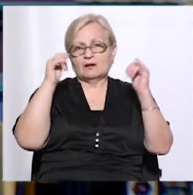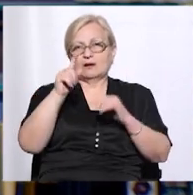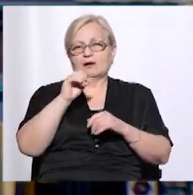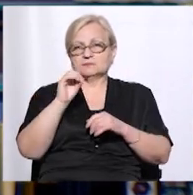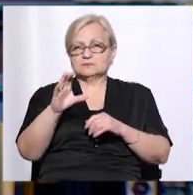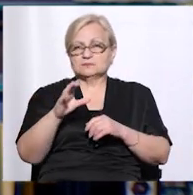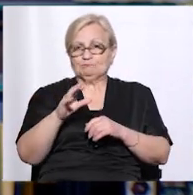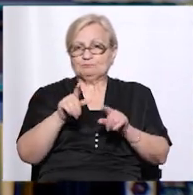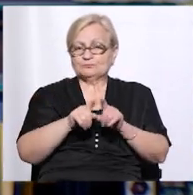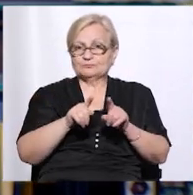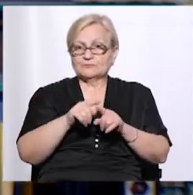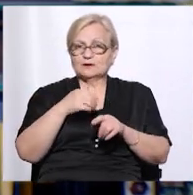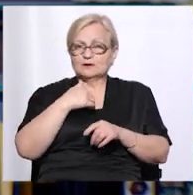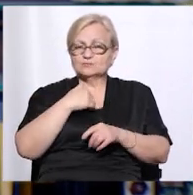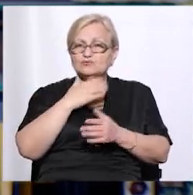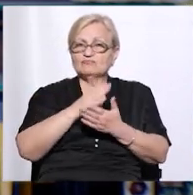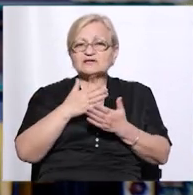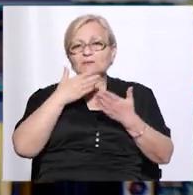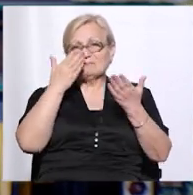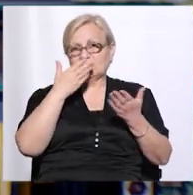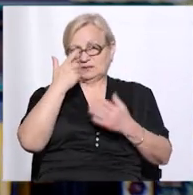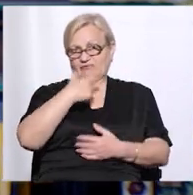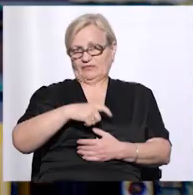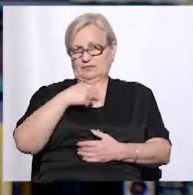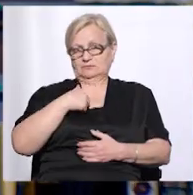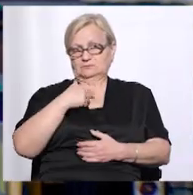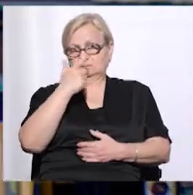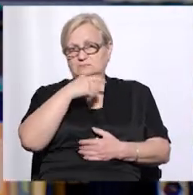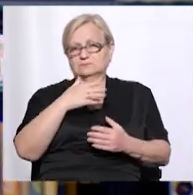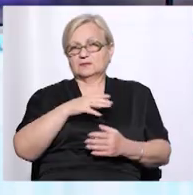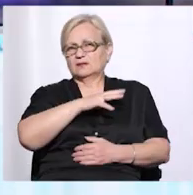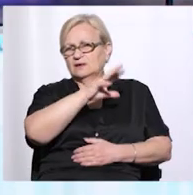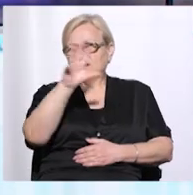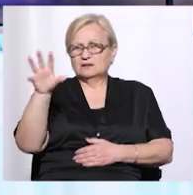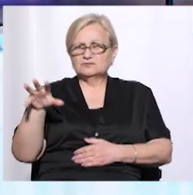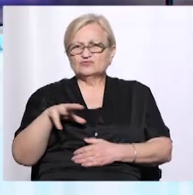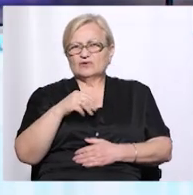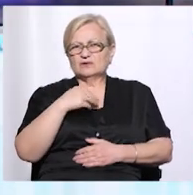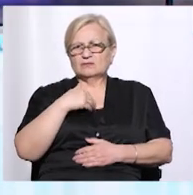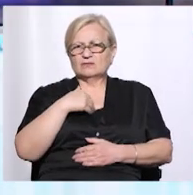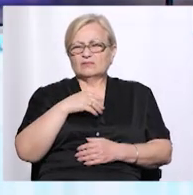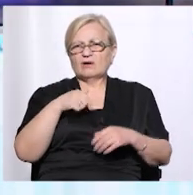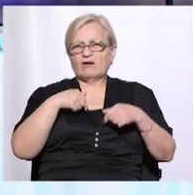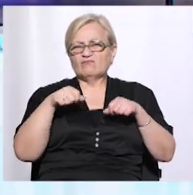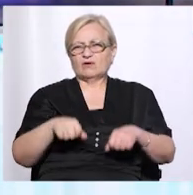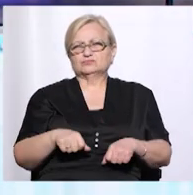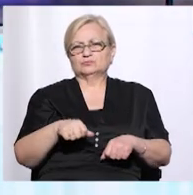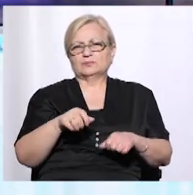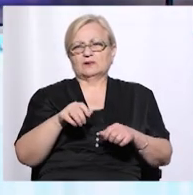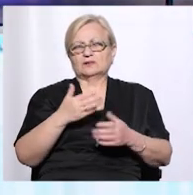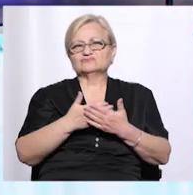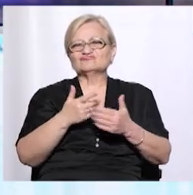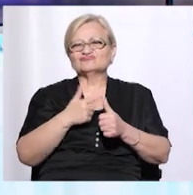უნდა, ჩვენ ვართ მკითხველი. ჩვენ ყველანაირი საზომით გვაქვს უფლება